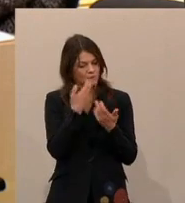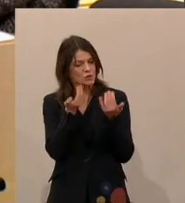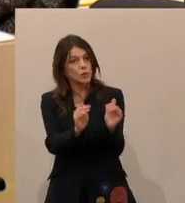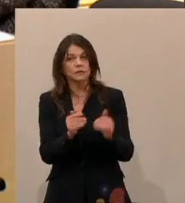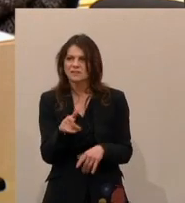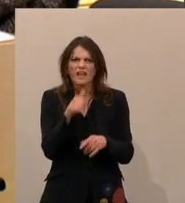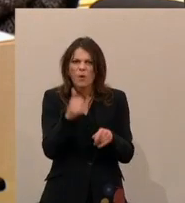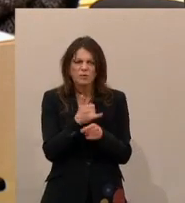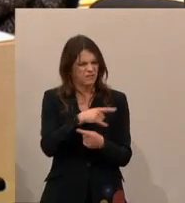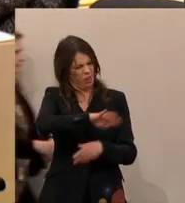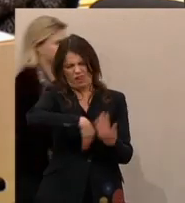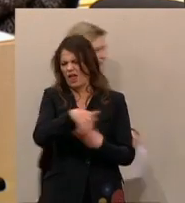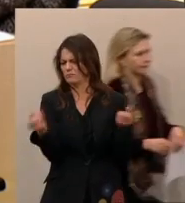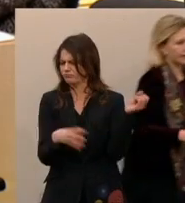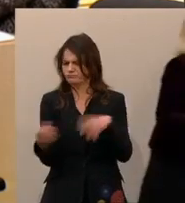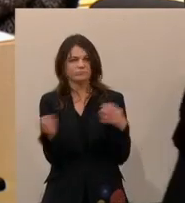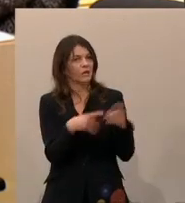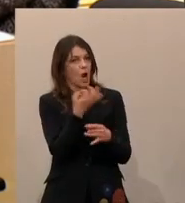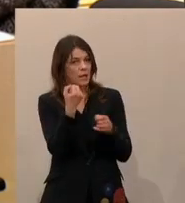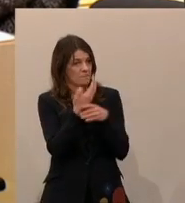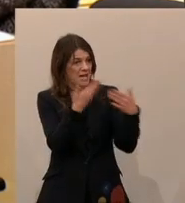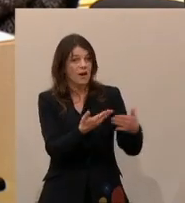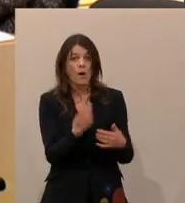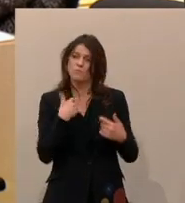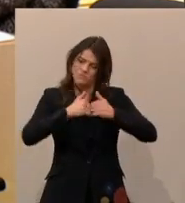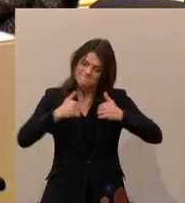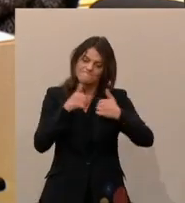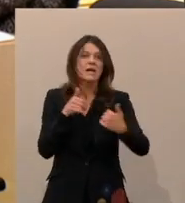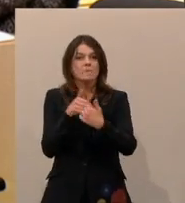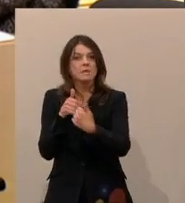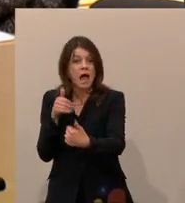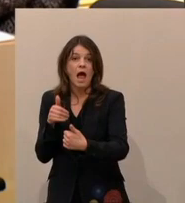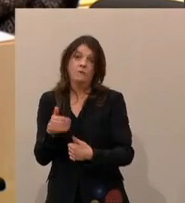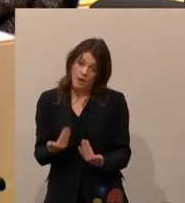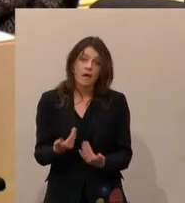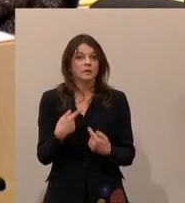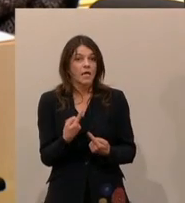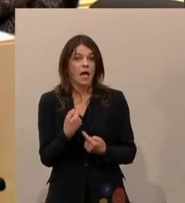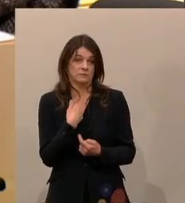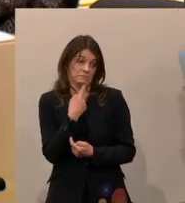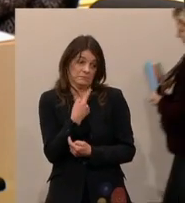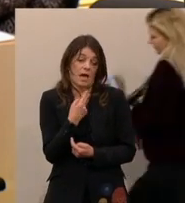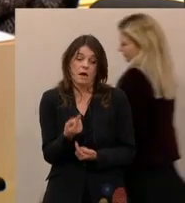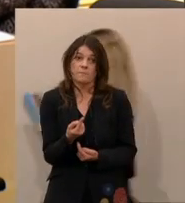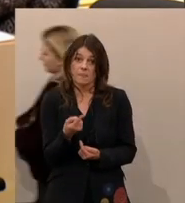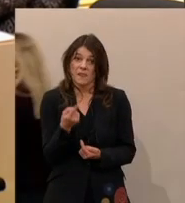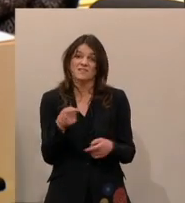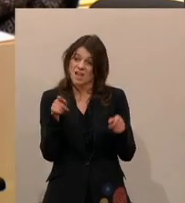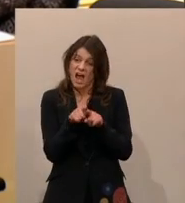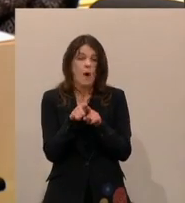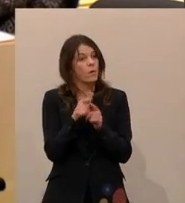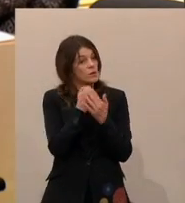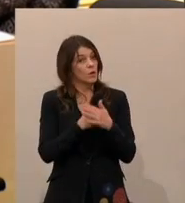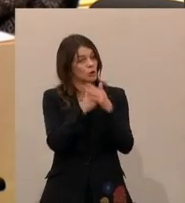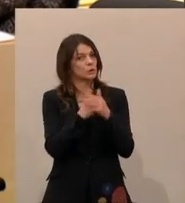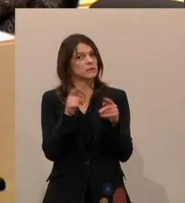Und dieses Knäuel, das Sie auch hier heute wieder geboten haben zu entwirren, das orte ich dann und das definiere ich dann auch als einen Beitrag